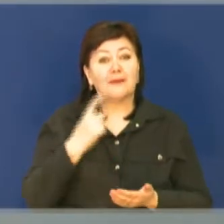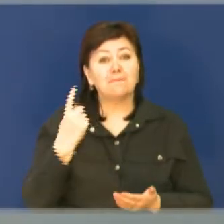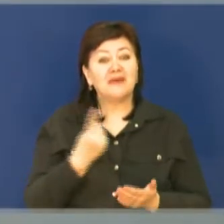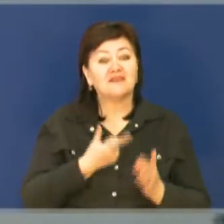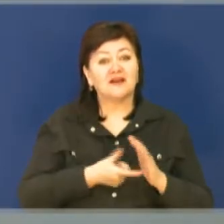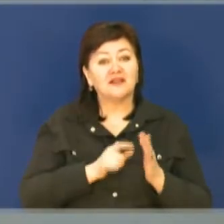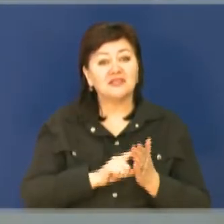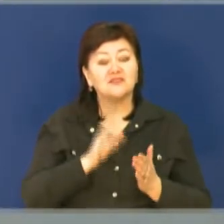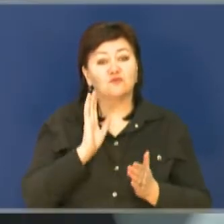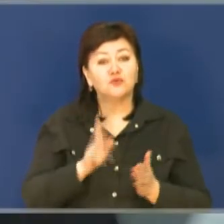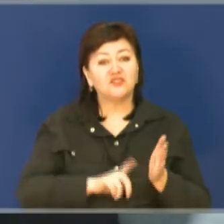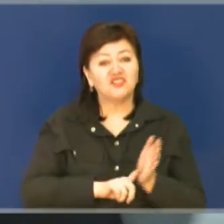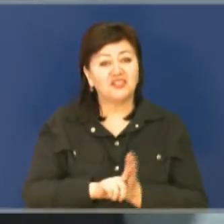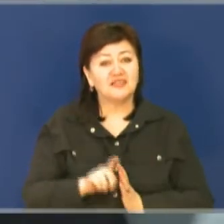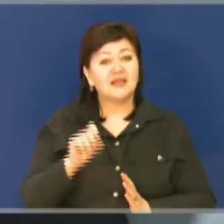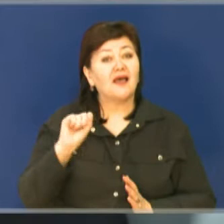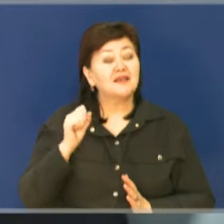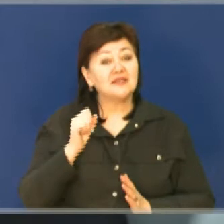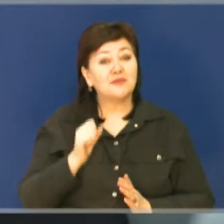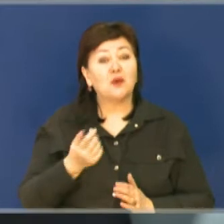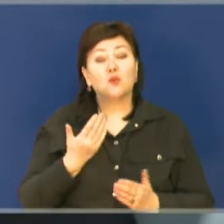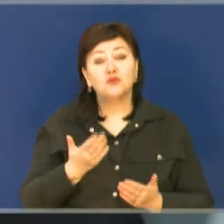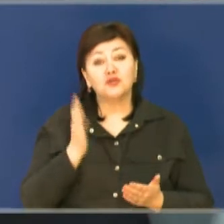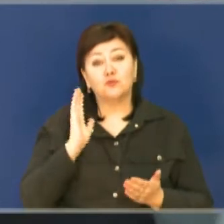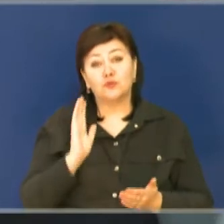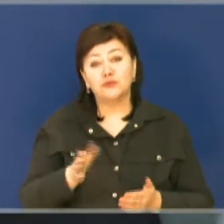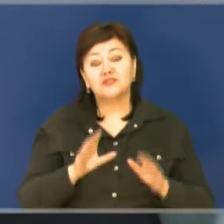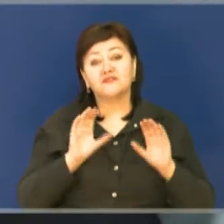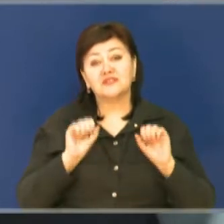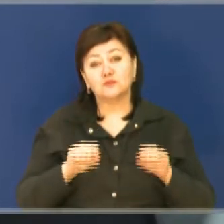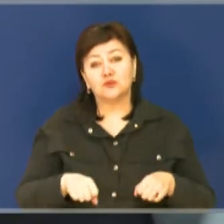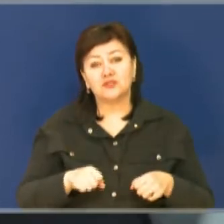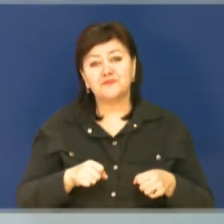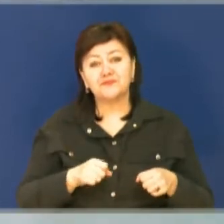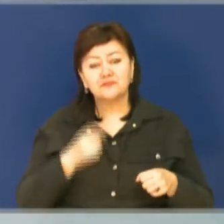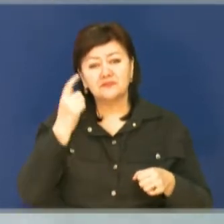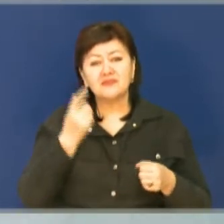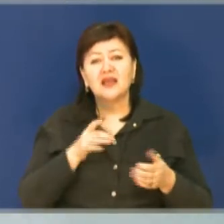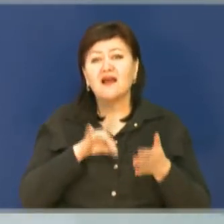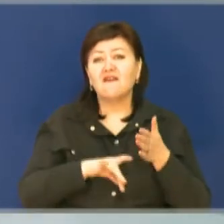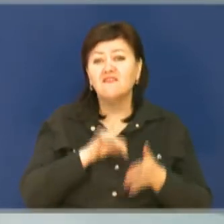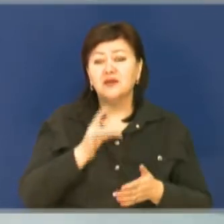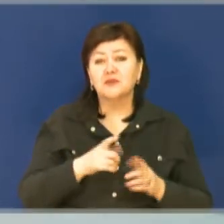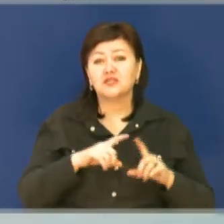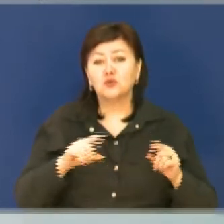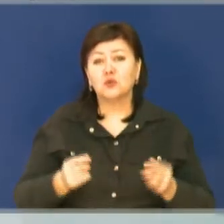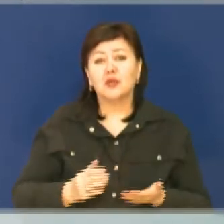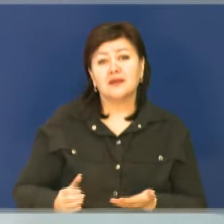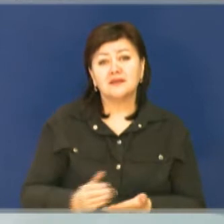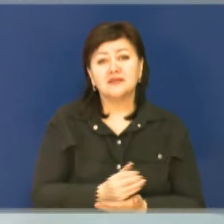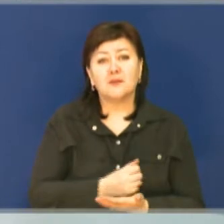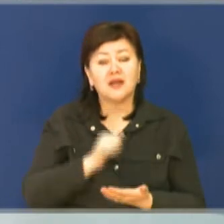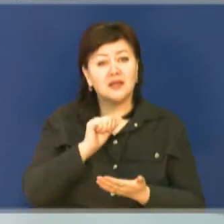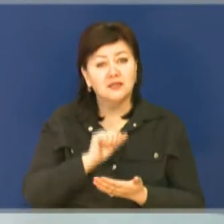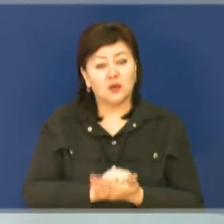во-первых, удобны для родителей. У них появится возможность заранее определиться со школы, собрать необходимые документы для поступления и сделать это